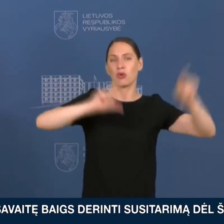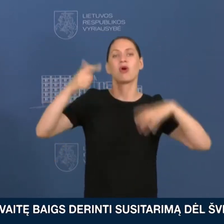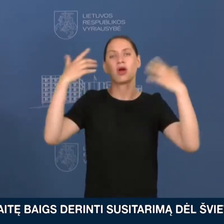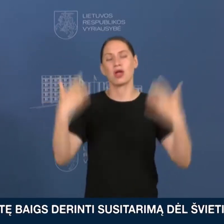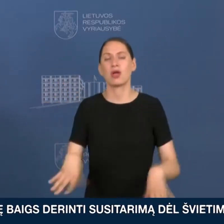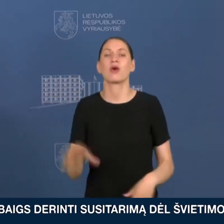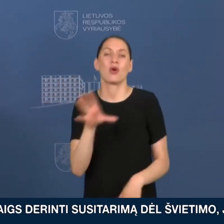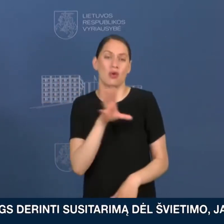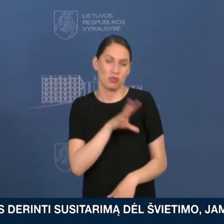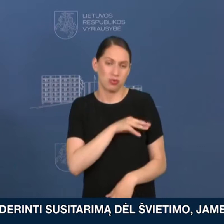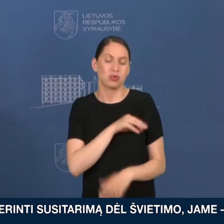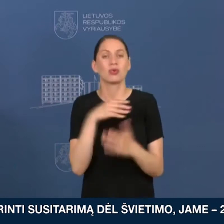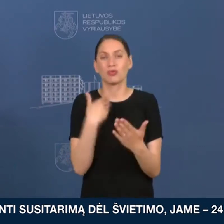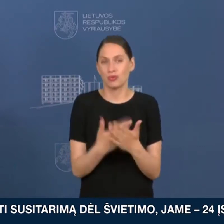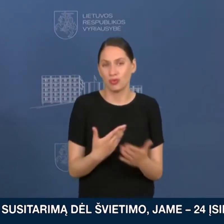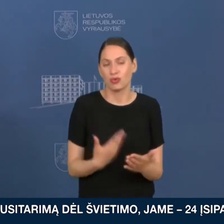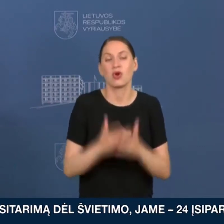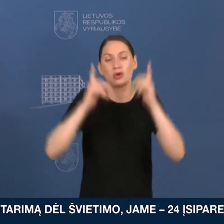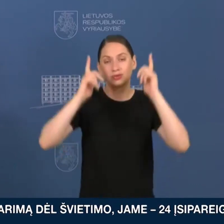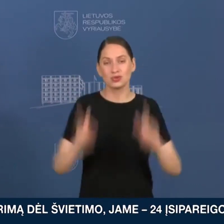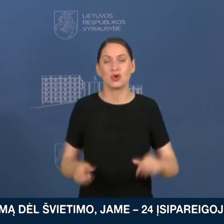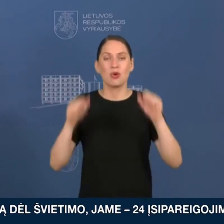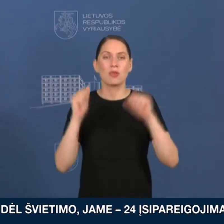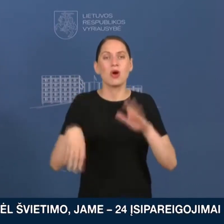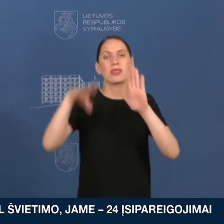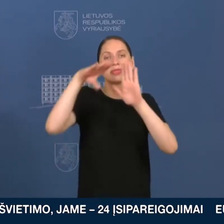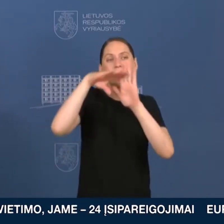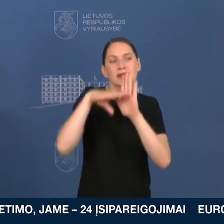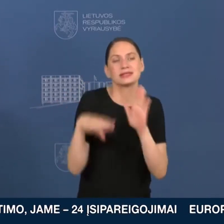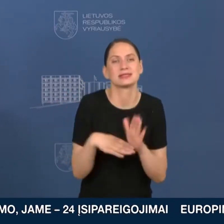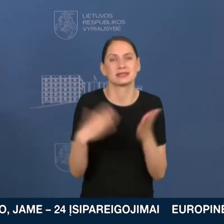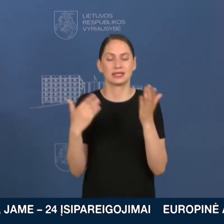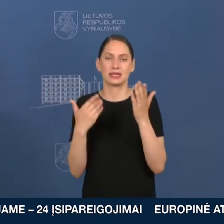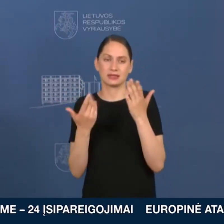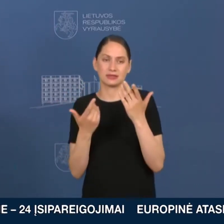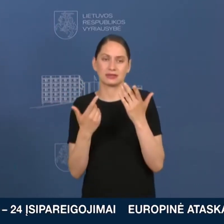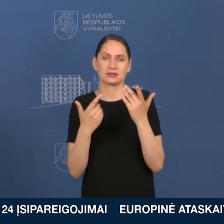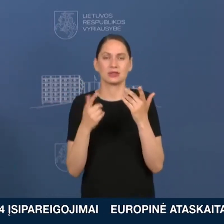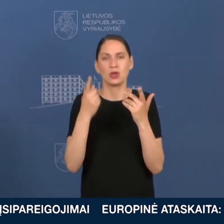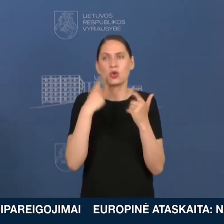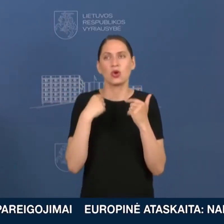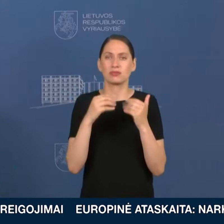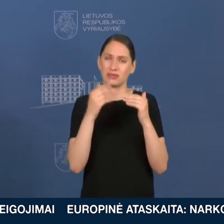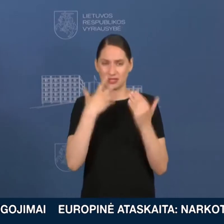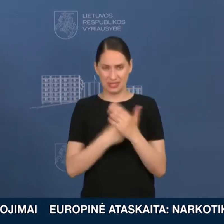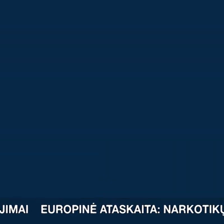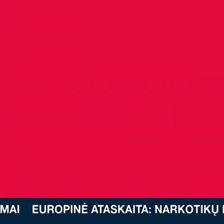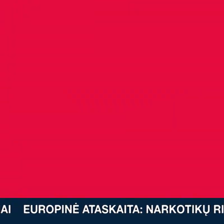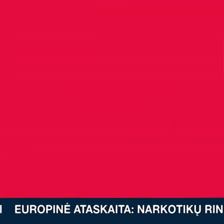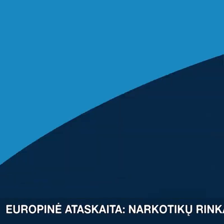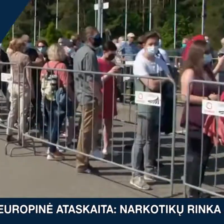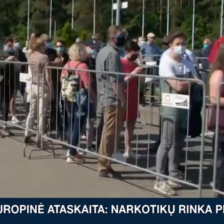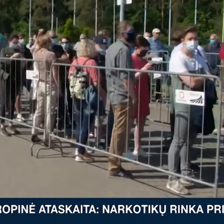jau iškelia naujus iššūkius, kaip įvairias tas taisyklės ir reikalavimus susikoordinuoti jau Europos Sąjungos mastu.